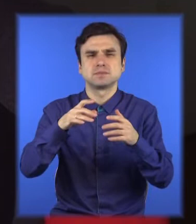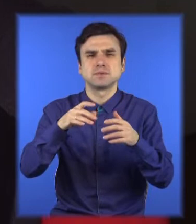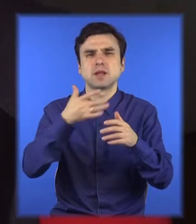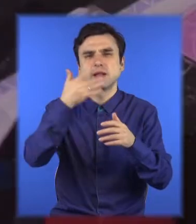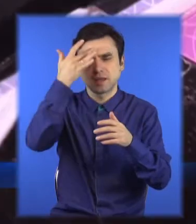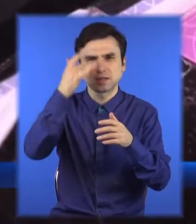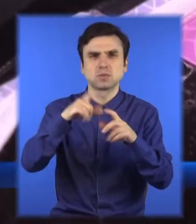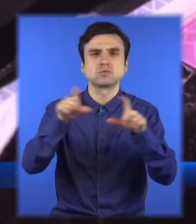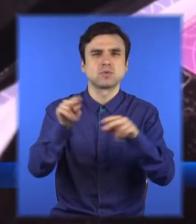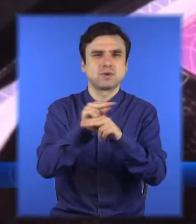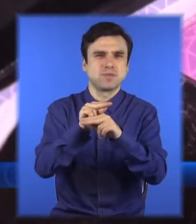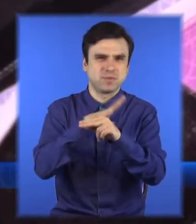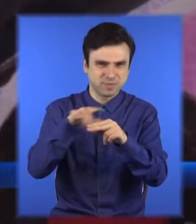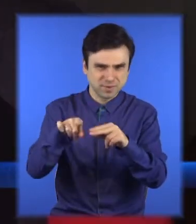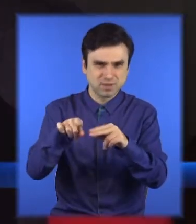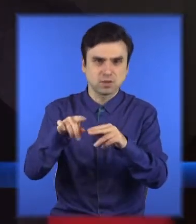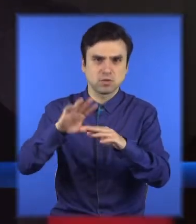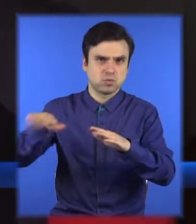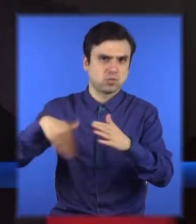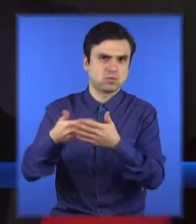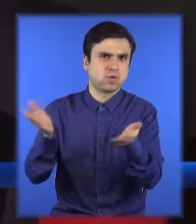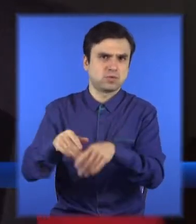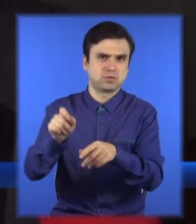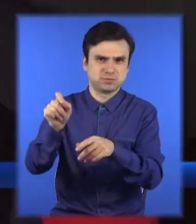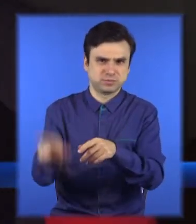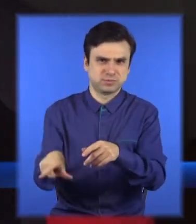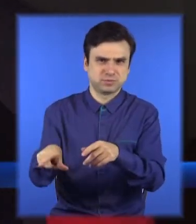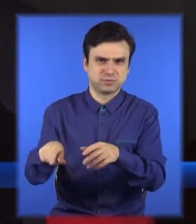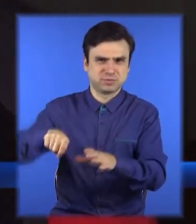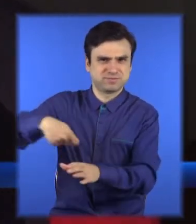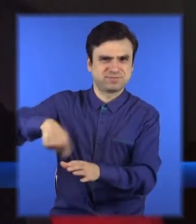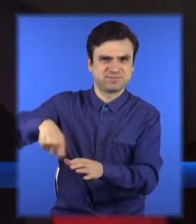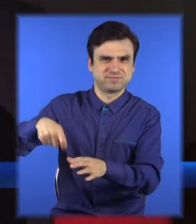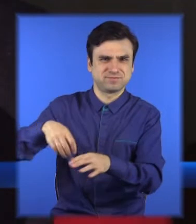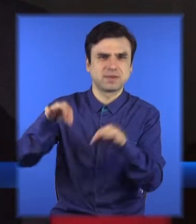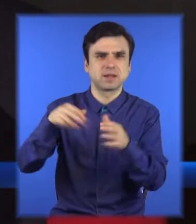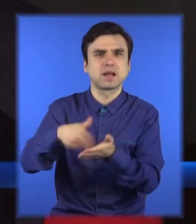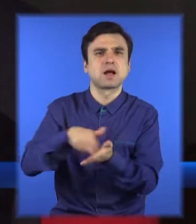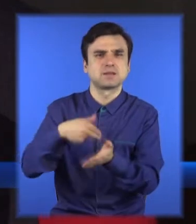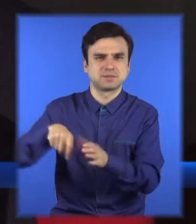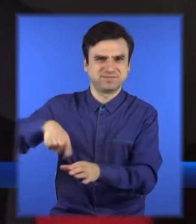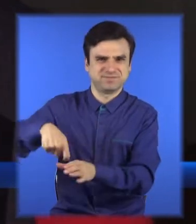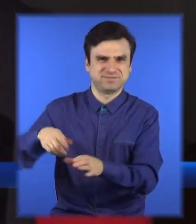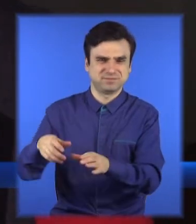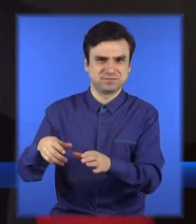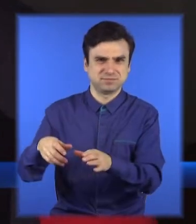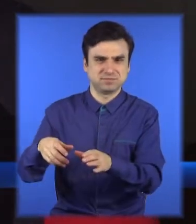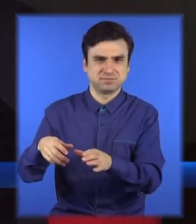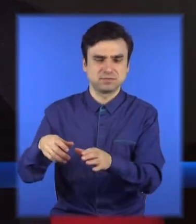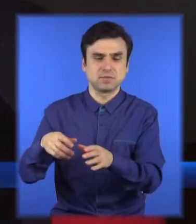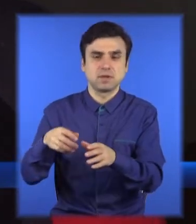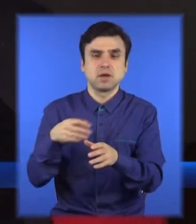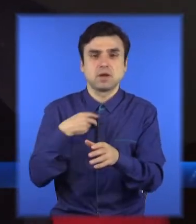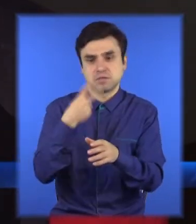після ремонту, влітку. Але ніхто не бачив, що хтось туди наливав. Тобто вони кидали цю бутилку, потім прийшов вчитель на урок